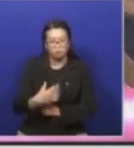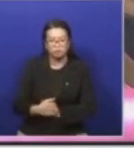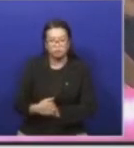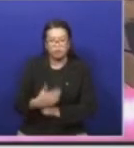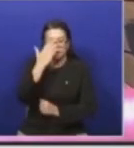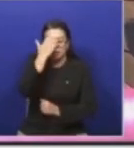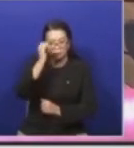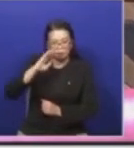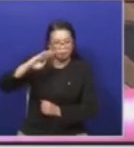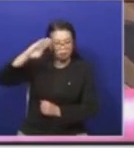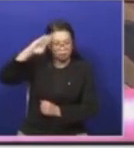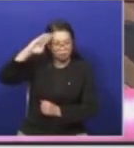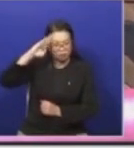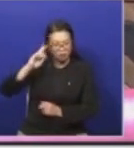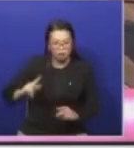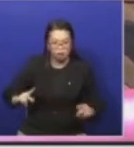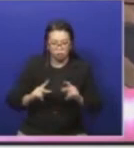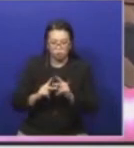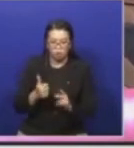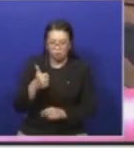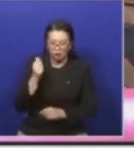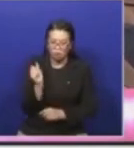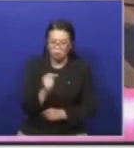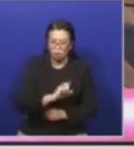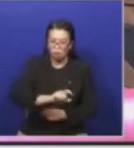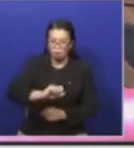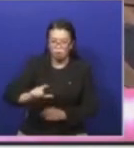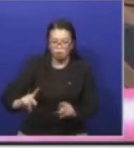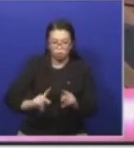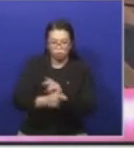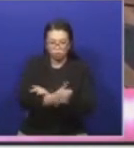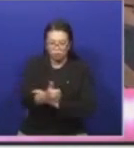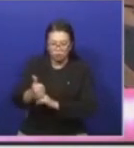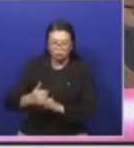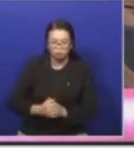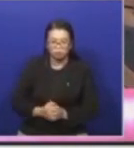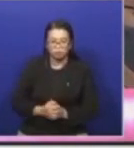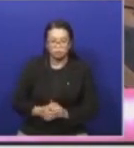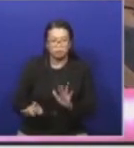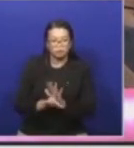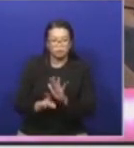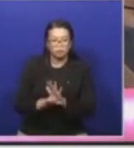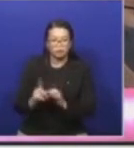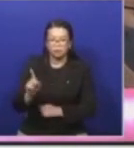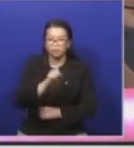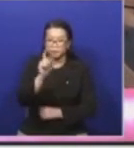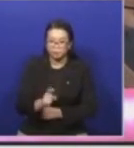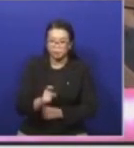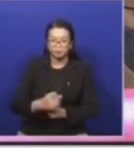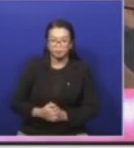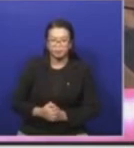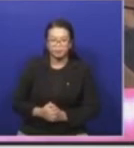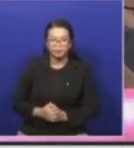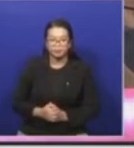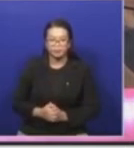พิเศษนั้นมากกว่ากระทรวงอื่นประเด็นสุดท้ายครับผมคงใช้เวลาไม่มากมายนักผมเองแปร